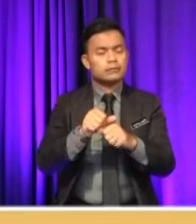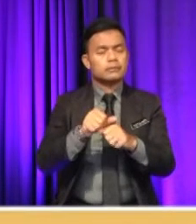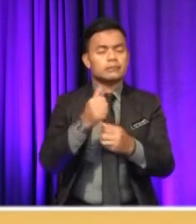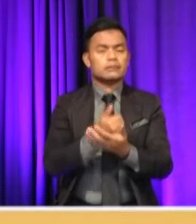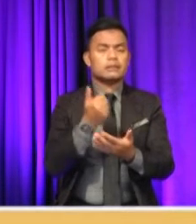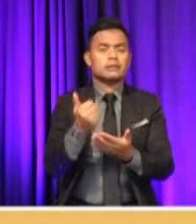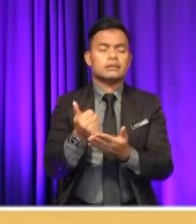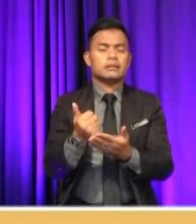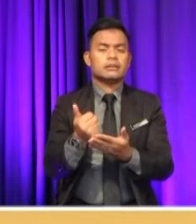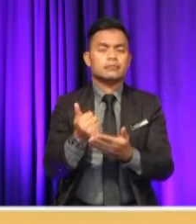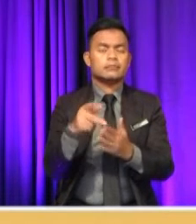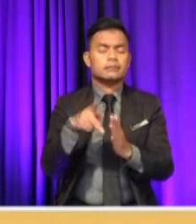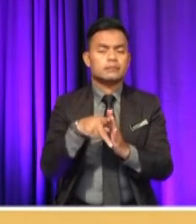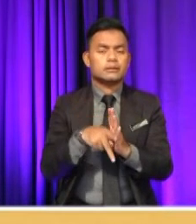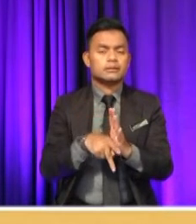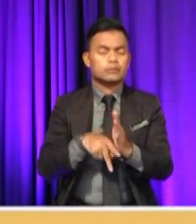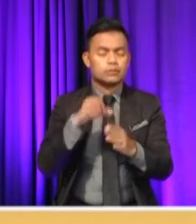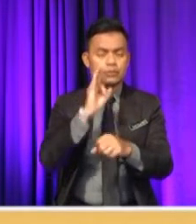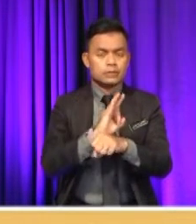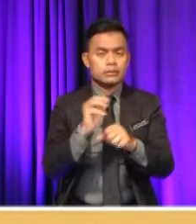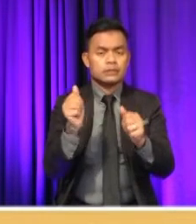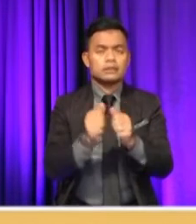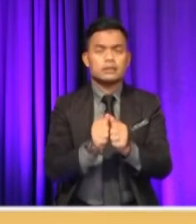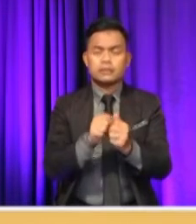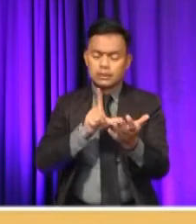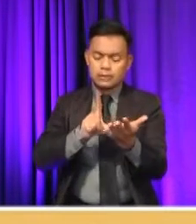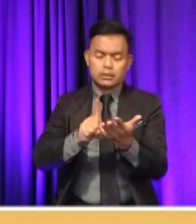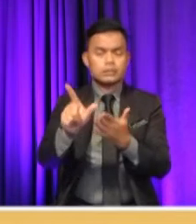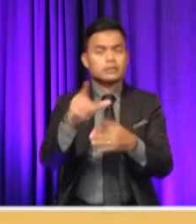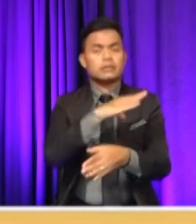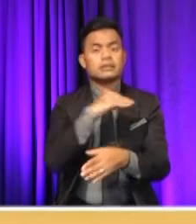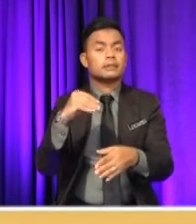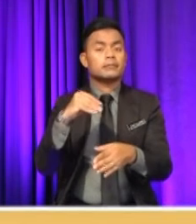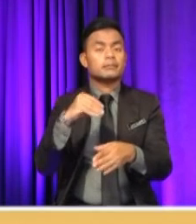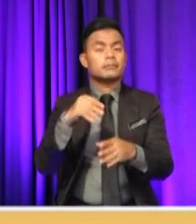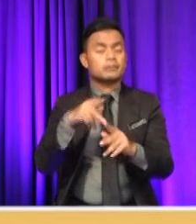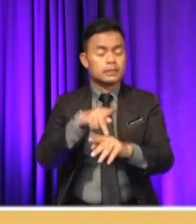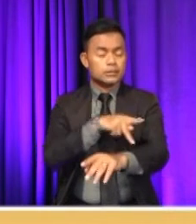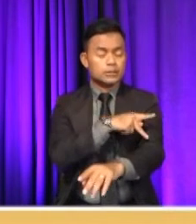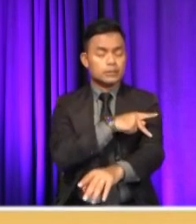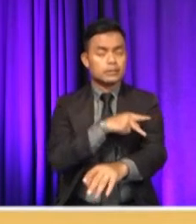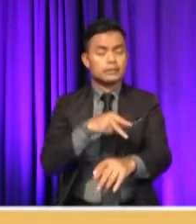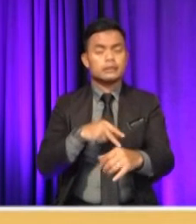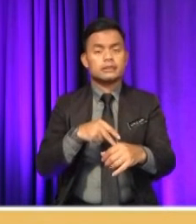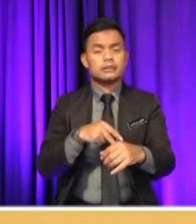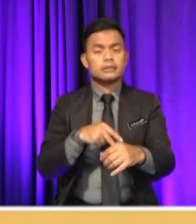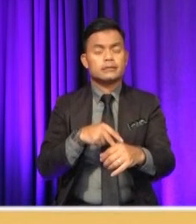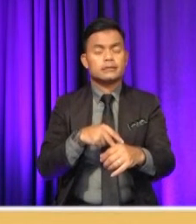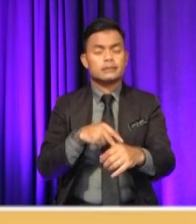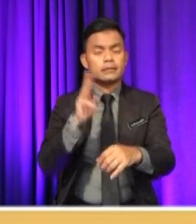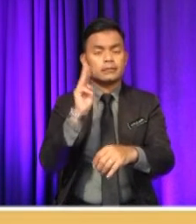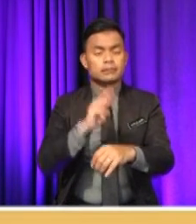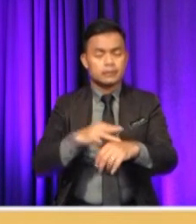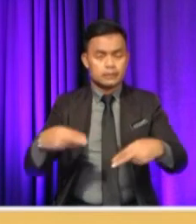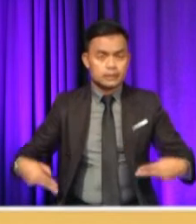membolehkan komponen berfungsi dengan lancar dan memanjangkan jangka hayat sistem. Okey, itu simbol alat pelincir. Okey,